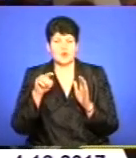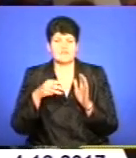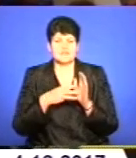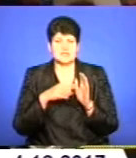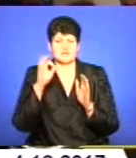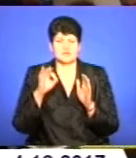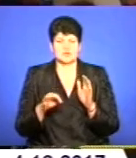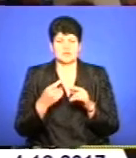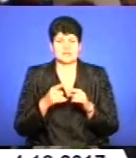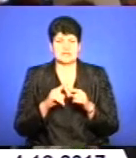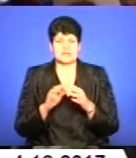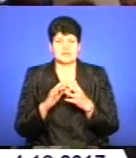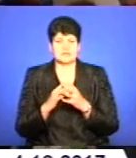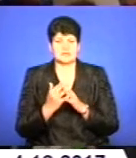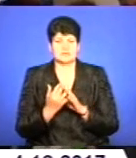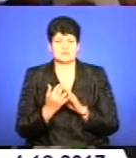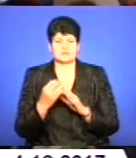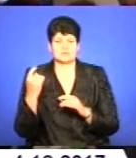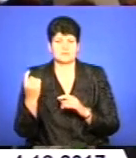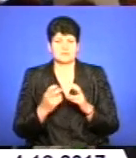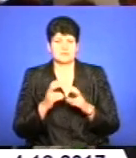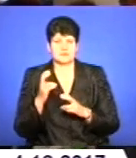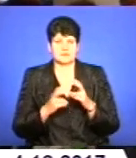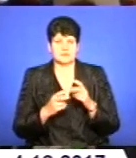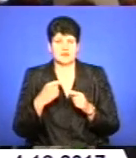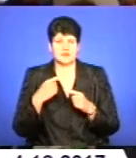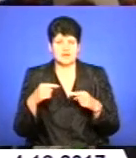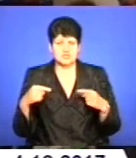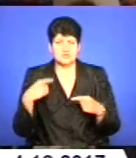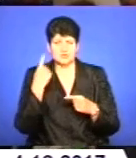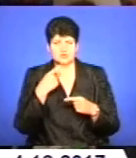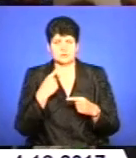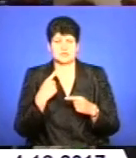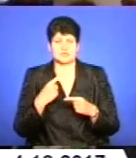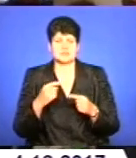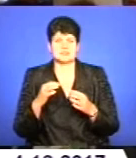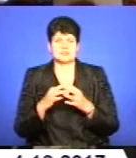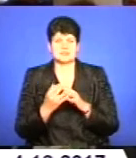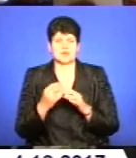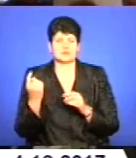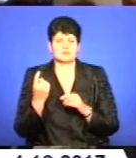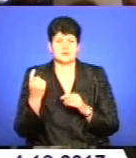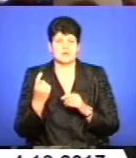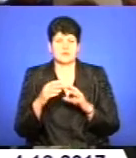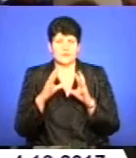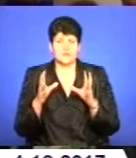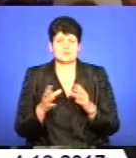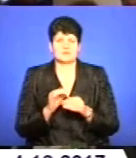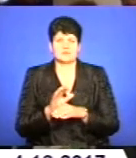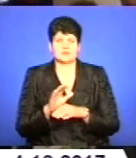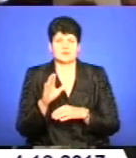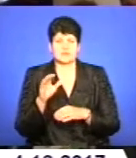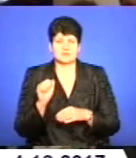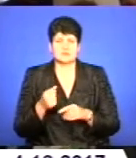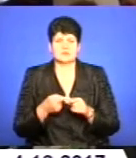0,8% – це сільгосппідприємства. Все остальне – це особисте селянське господарство. І, звичайно, по обсягах виробництва, будемо казали, так само